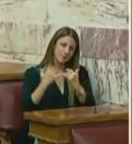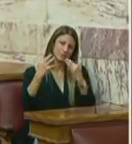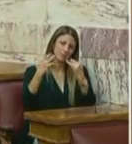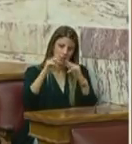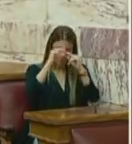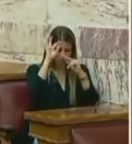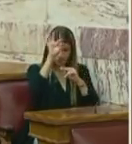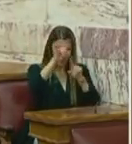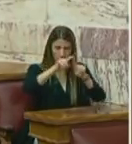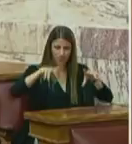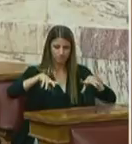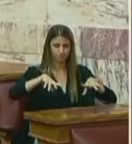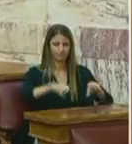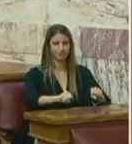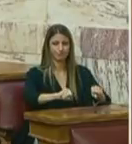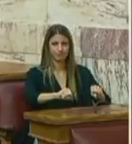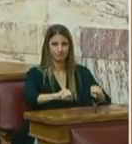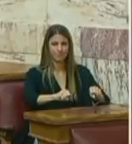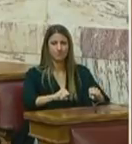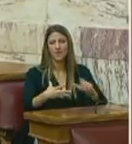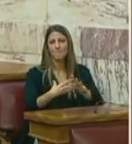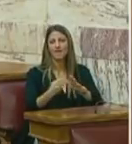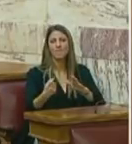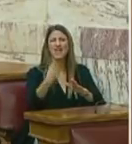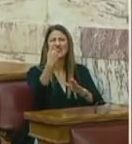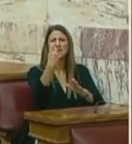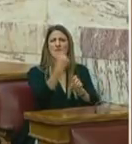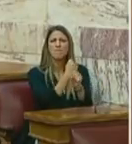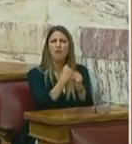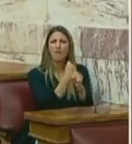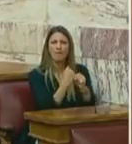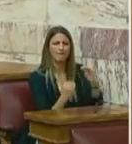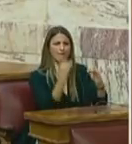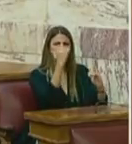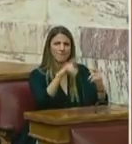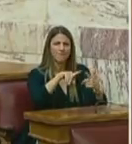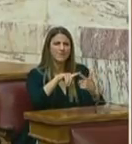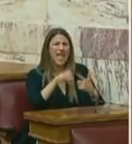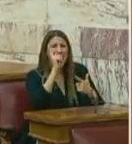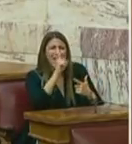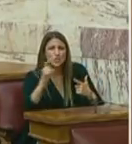καθορίζουν τη θεραπεία και το φάρμακο εκατομμυρίων ασθενών.